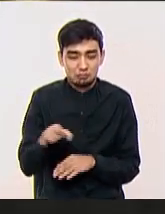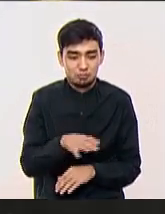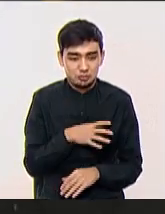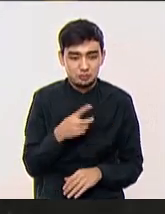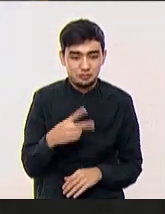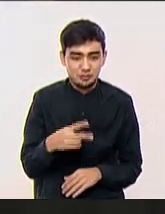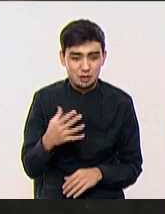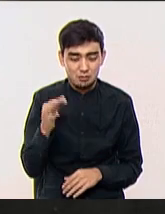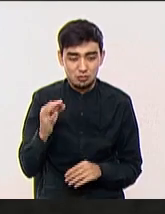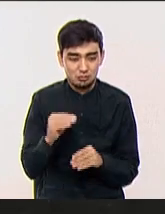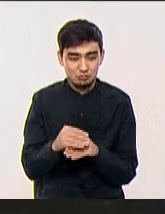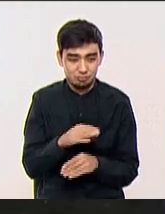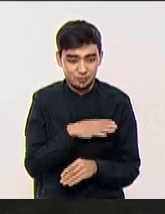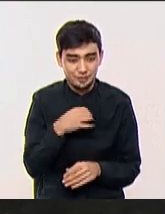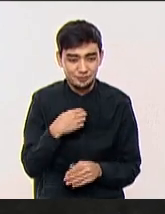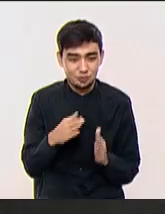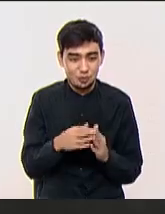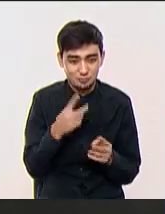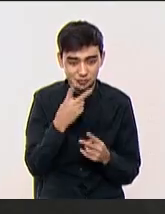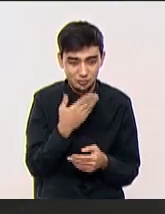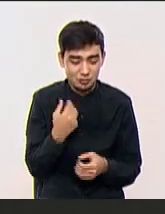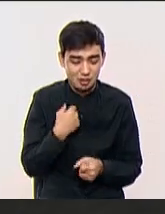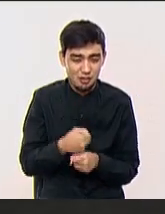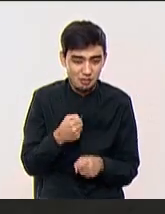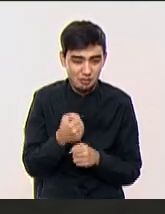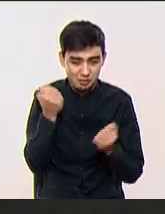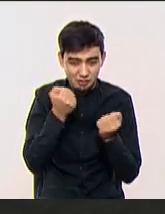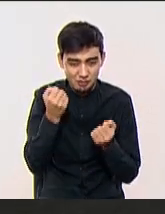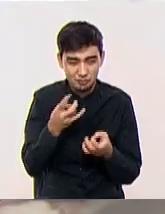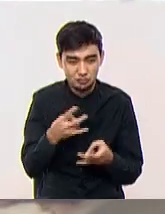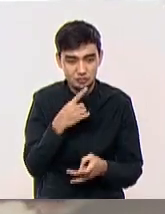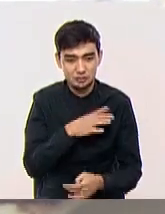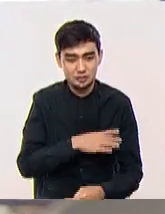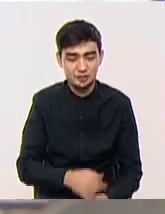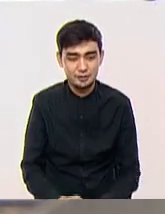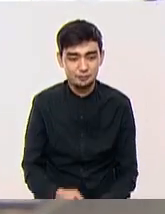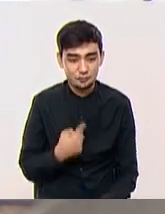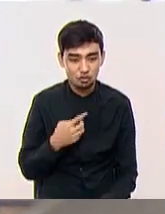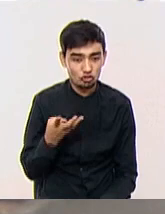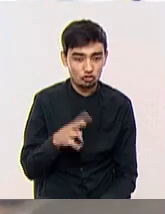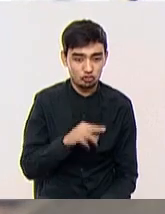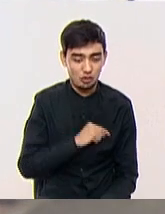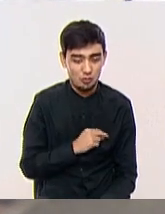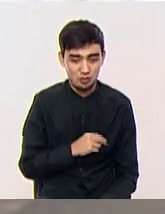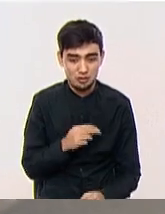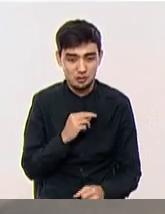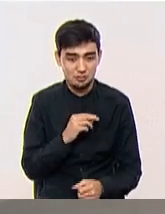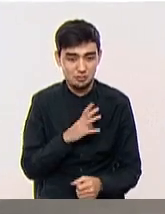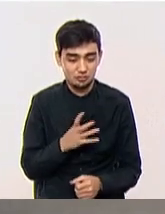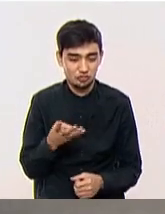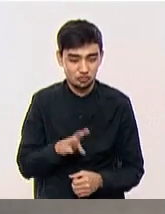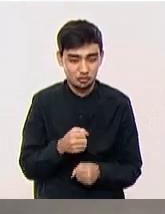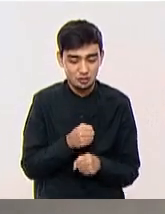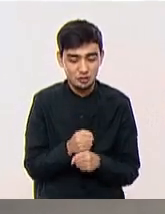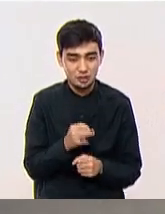25%-мен алған берешегін өтеу үшін үйдің бетін көрмей жұмыс істеуіме тура келді дейді. Төрт жұмыс істедім, құдай оңай емес ой, ол қарындасым ол.